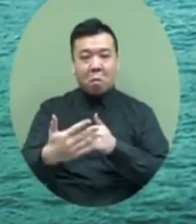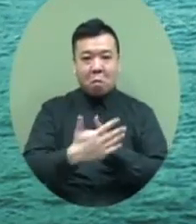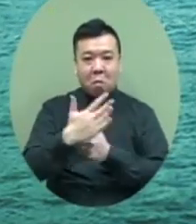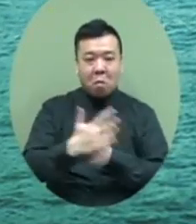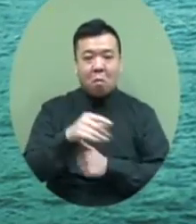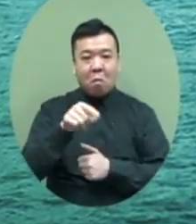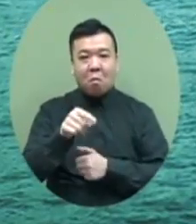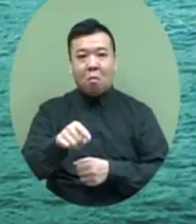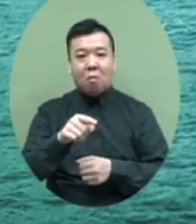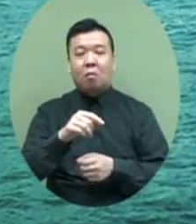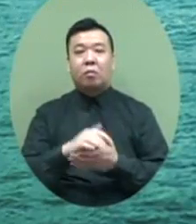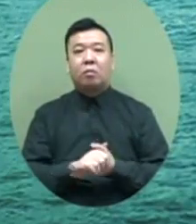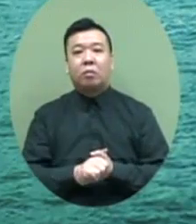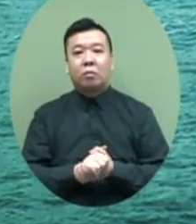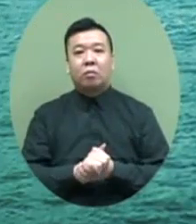起在